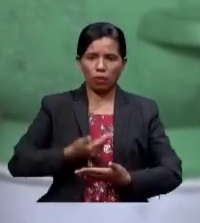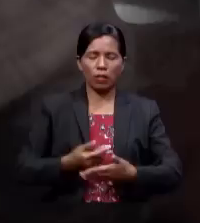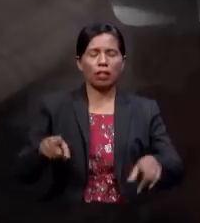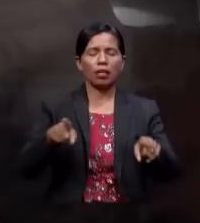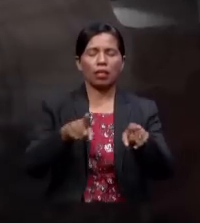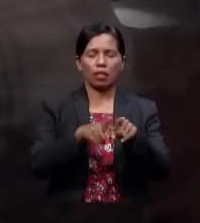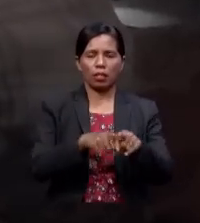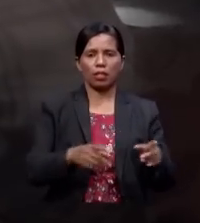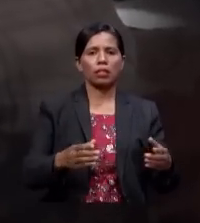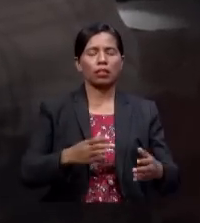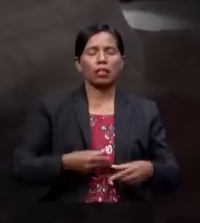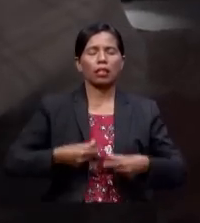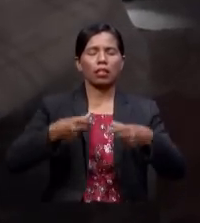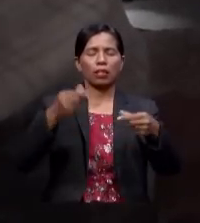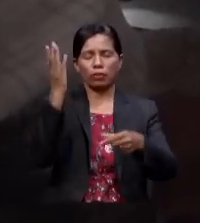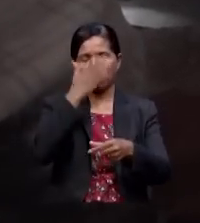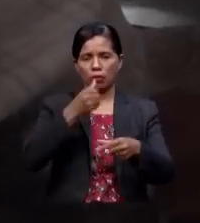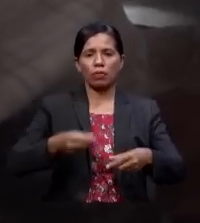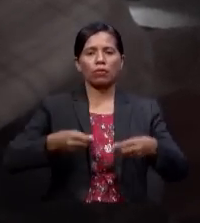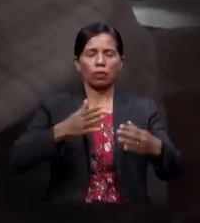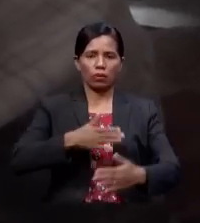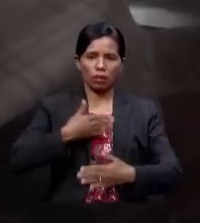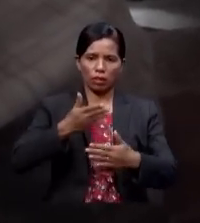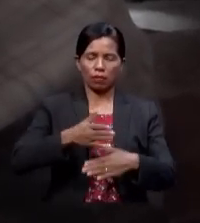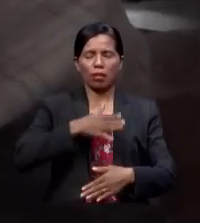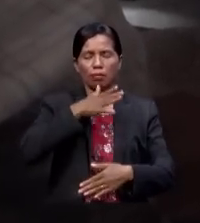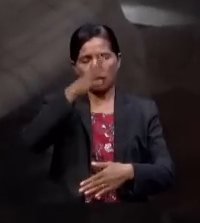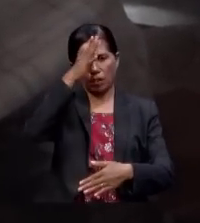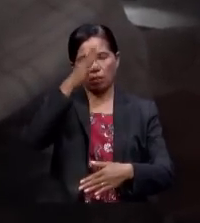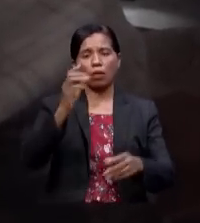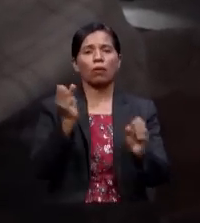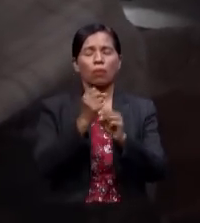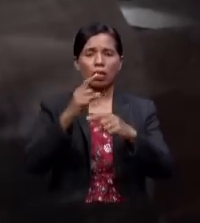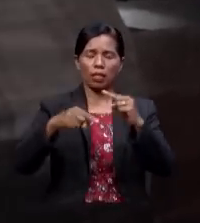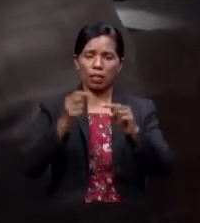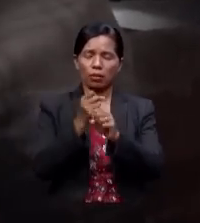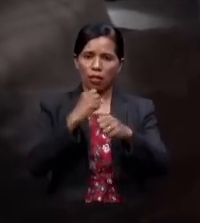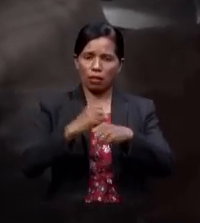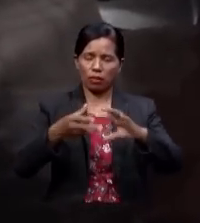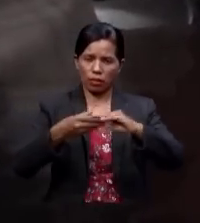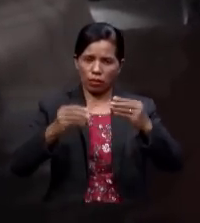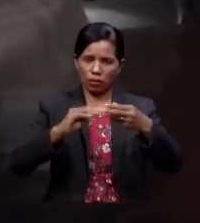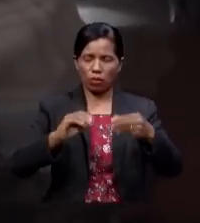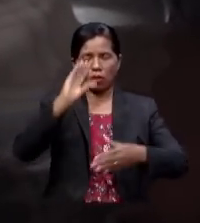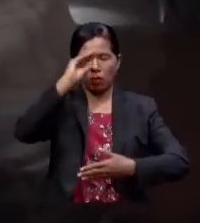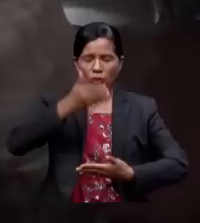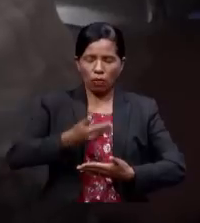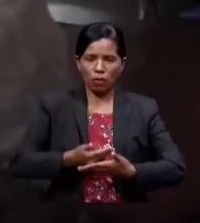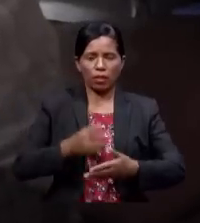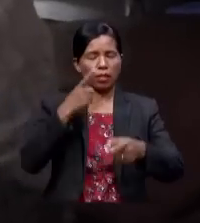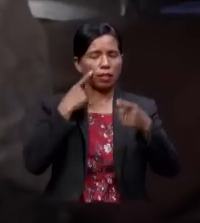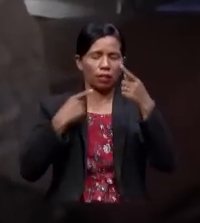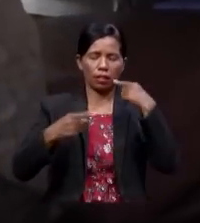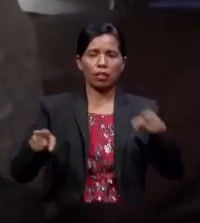murak nebe fok solok ba inang amang. Penghira marka historia iharai klarang, uang nya tanis hanesang solok